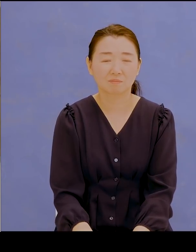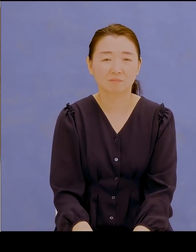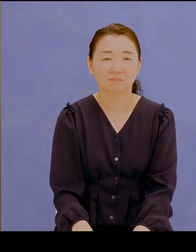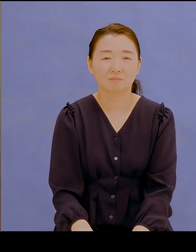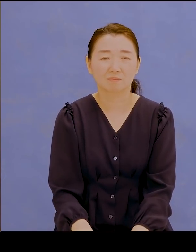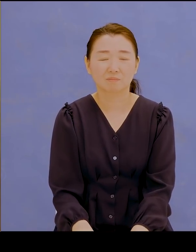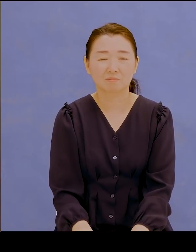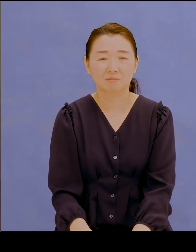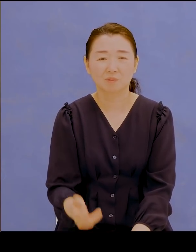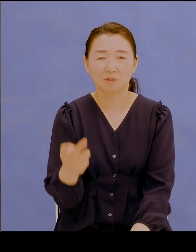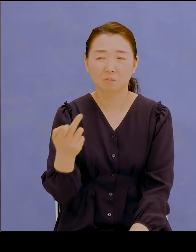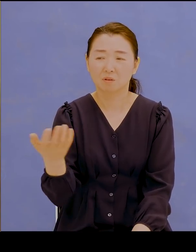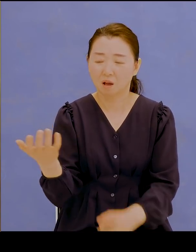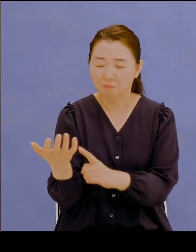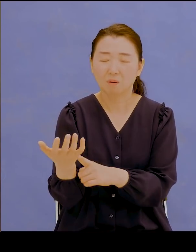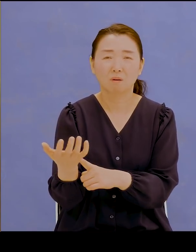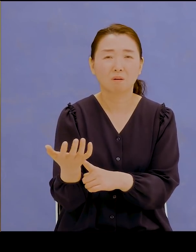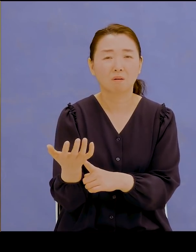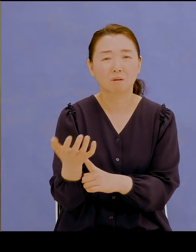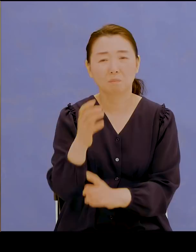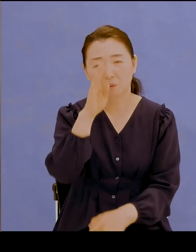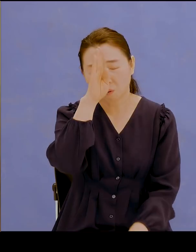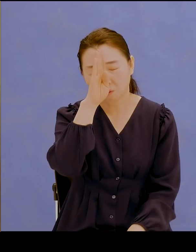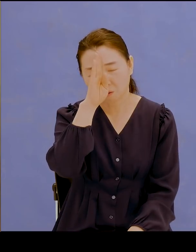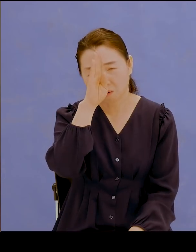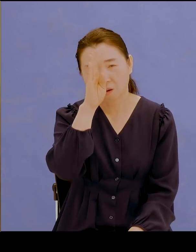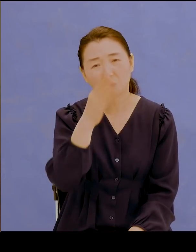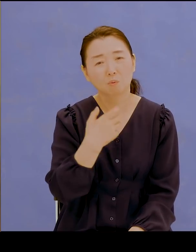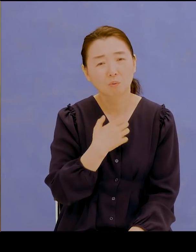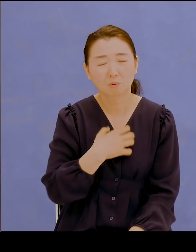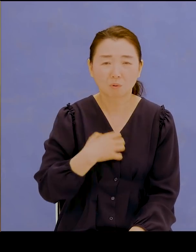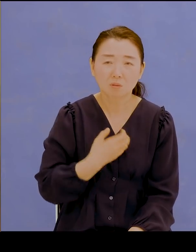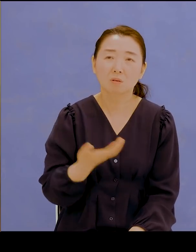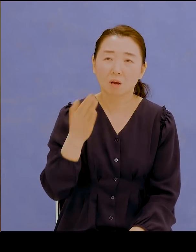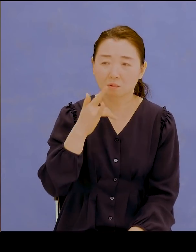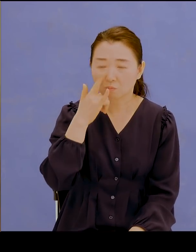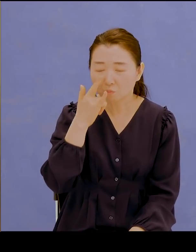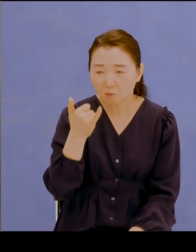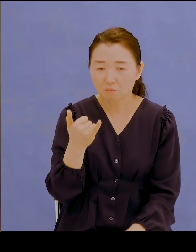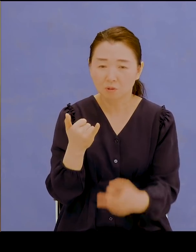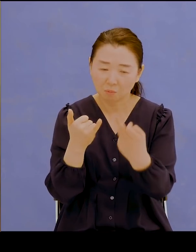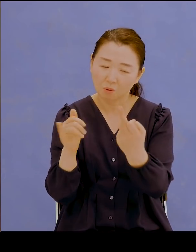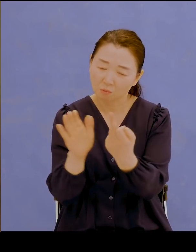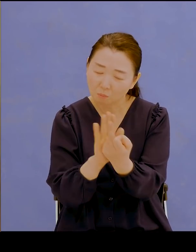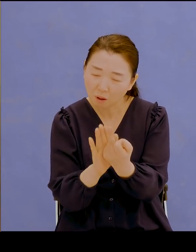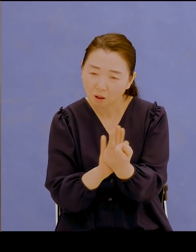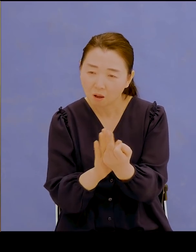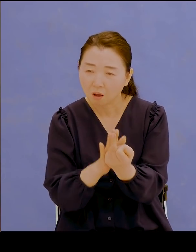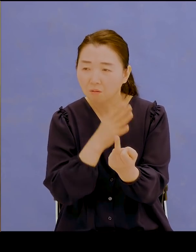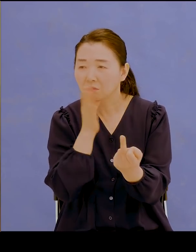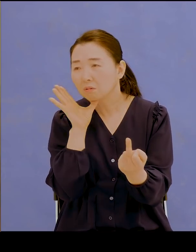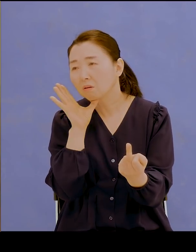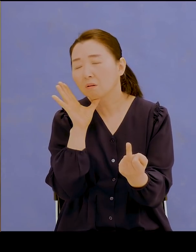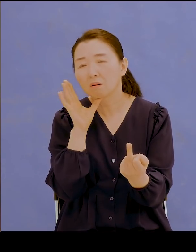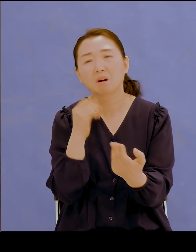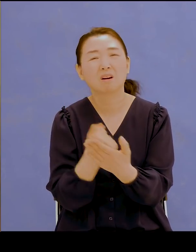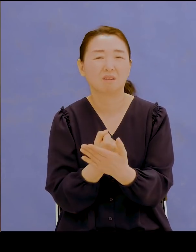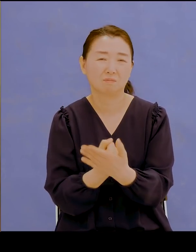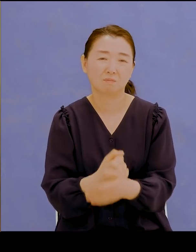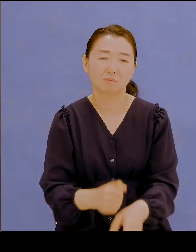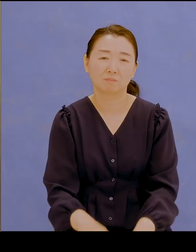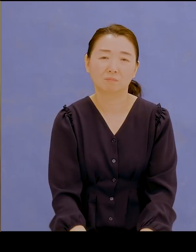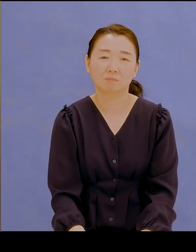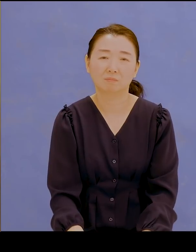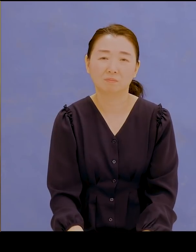그러니까 남동생이 아픈 것도 걱정인데 부모가 그렇죠. 부모님. 병간호만 하다가 나이 먹는 게 너무 그렇죠, 안타깝더라고요. 그래서